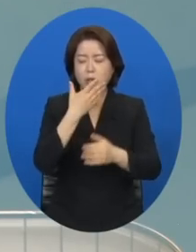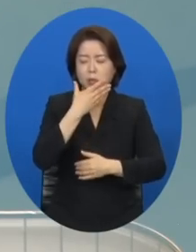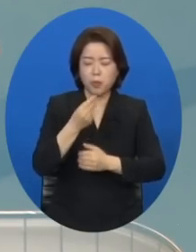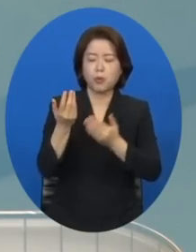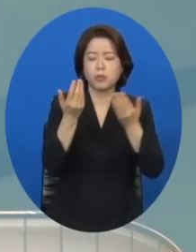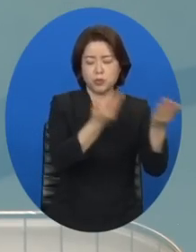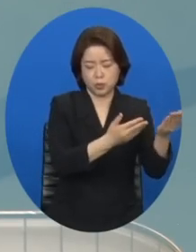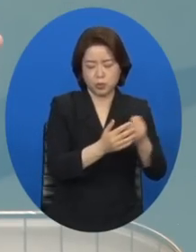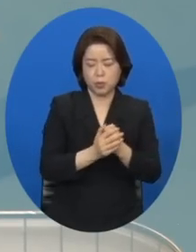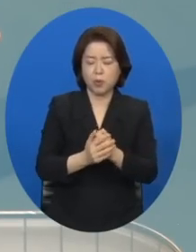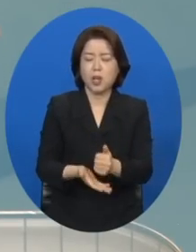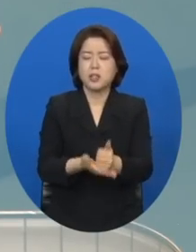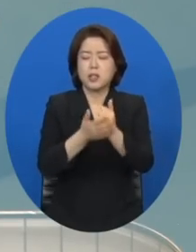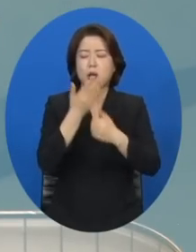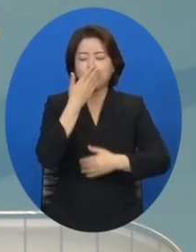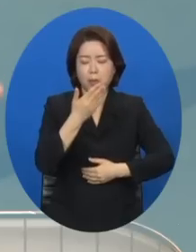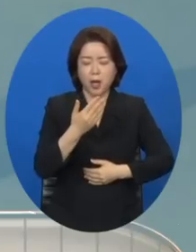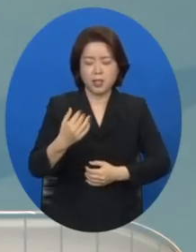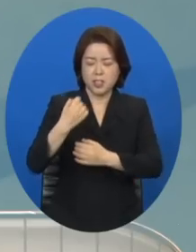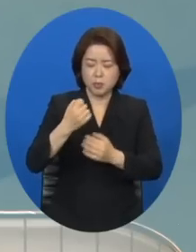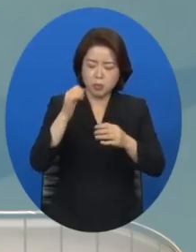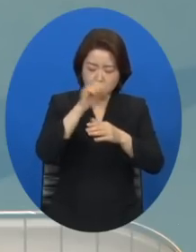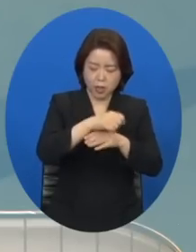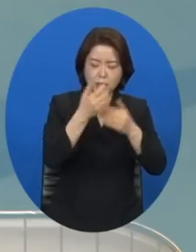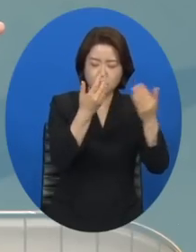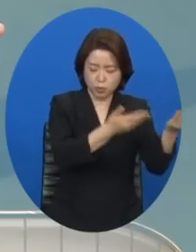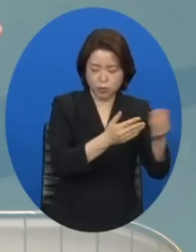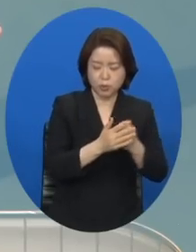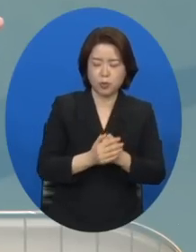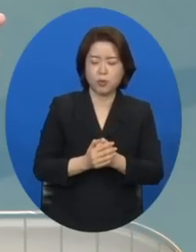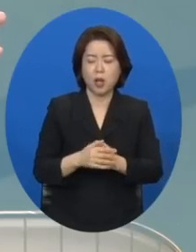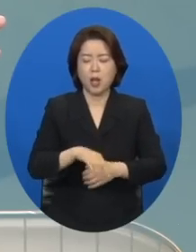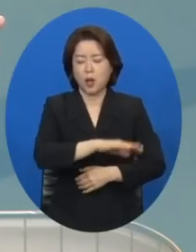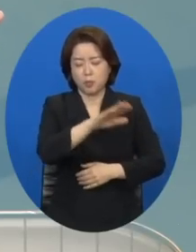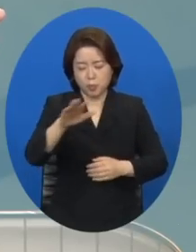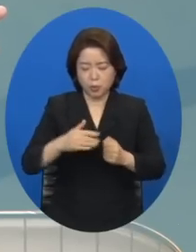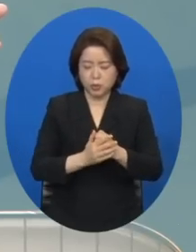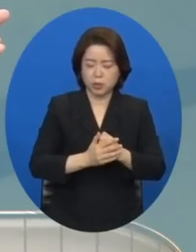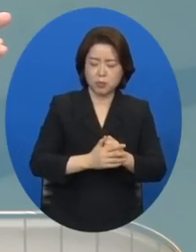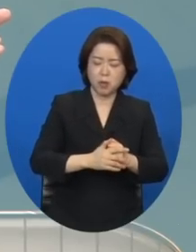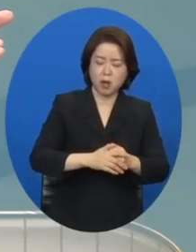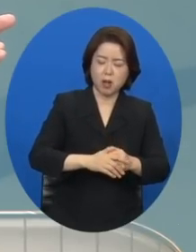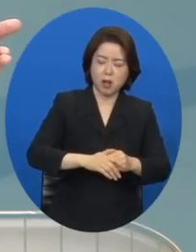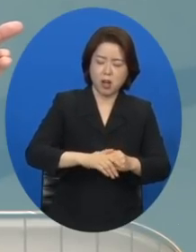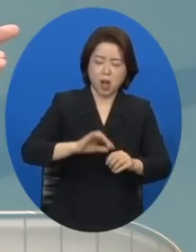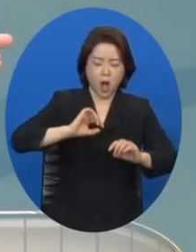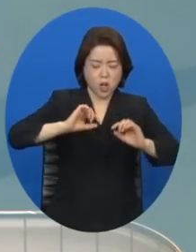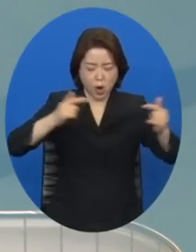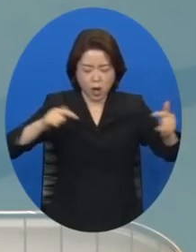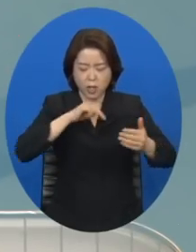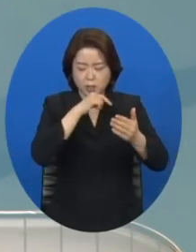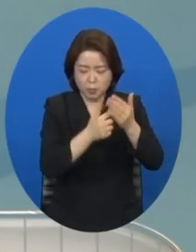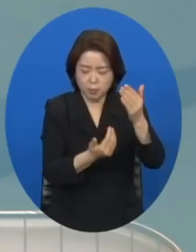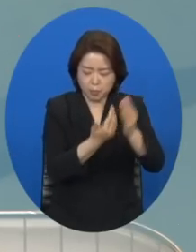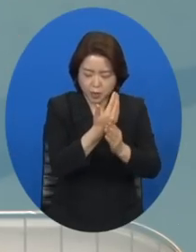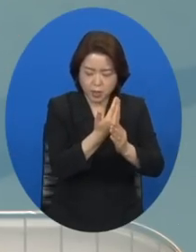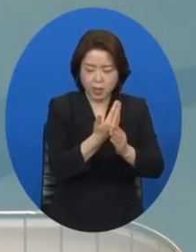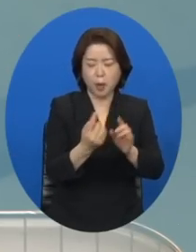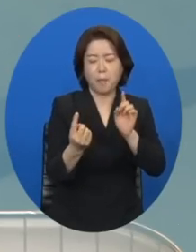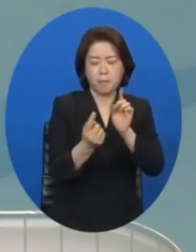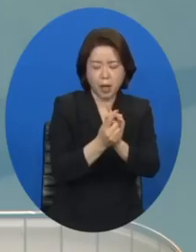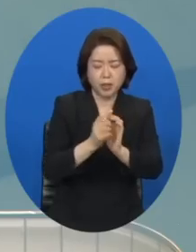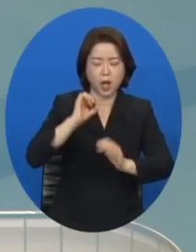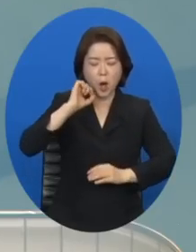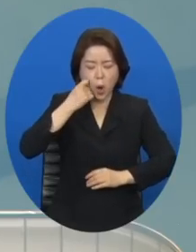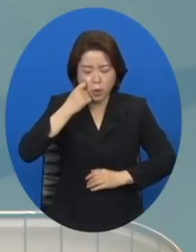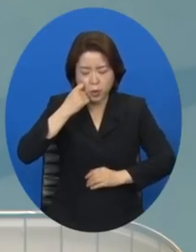주시옵시고 섬길 수 있는 힘을 허락하여 주시옵시고 하나님 재앙을 당하 또한 재난을 만나서 힘들어하는 이웃들에게 또한 그들을